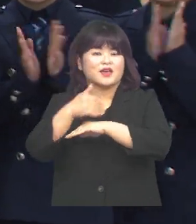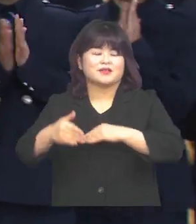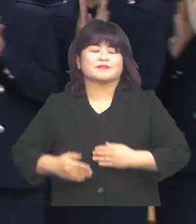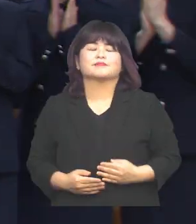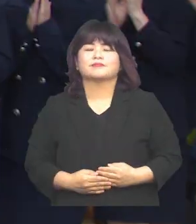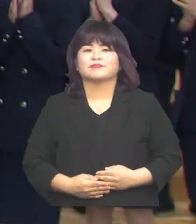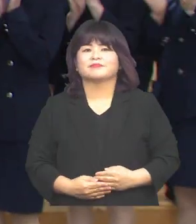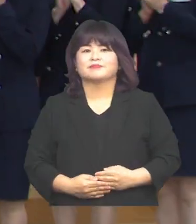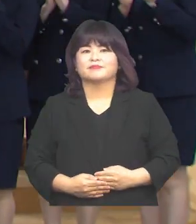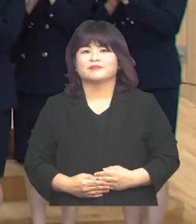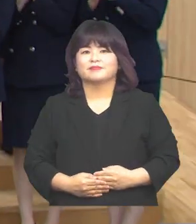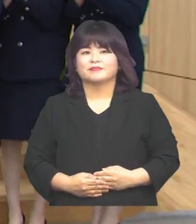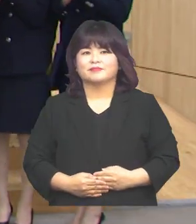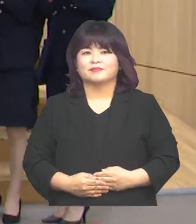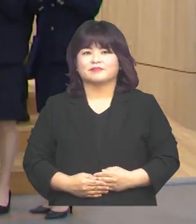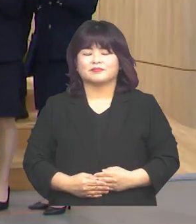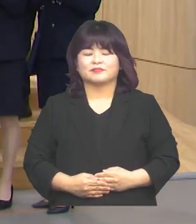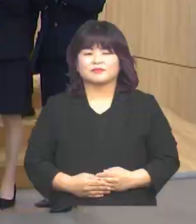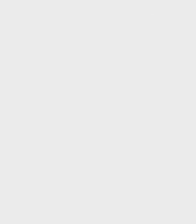예정입니다.